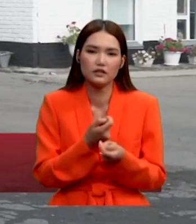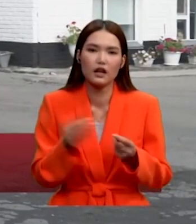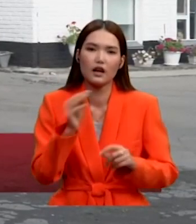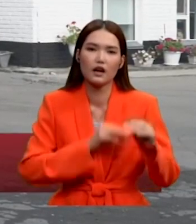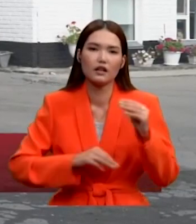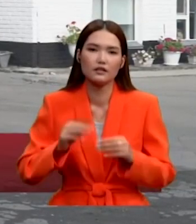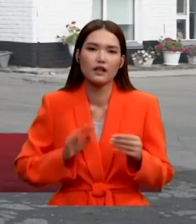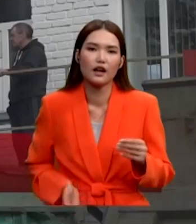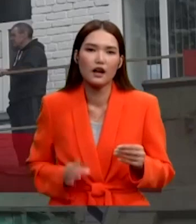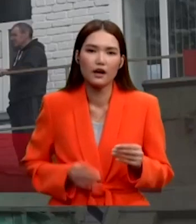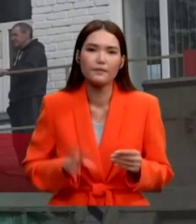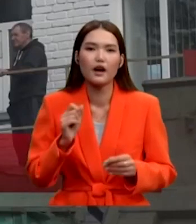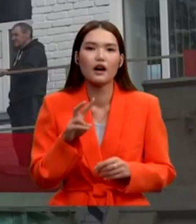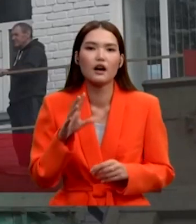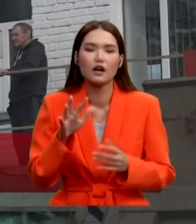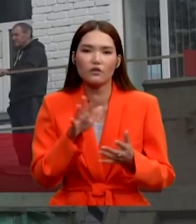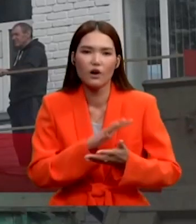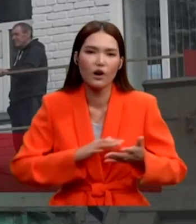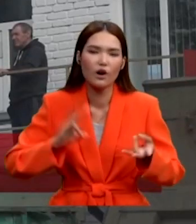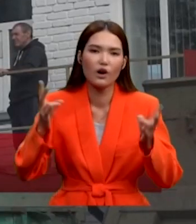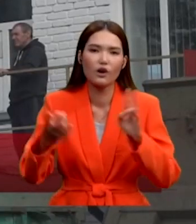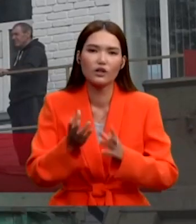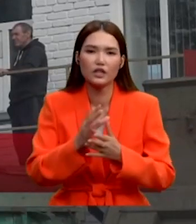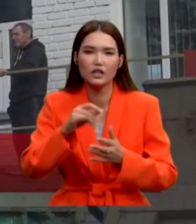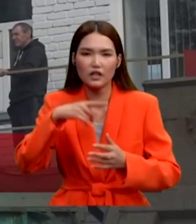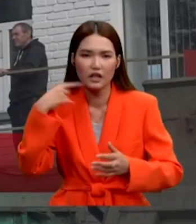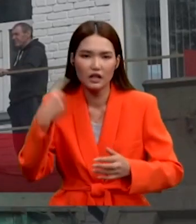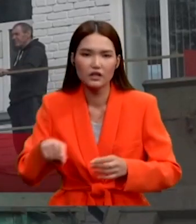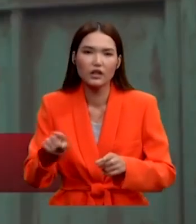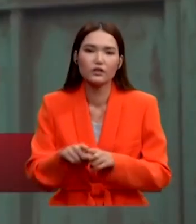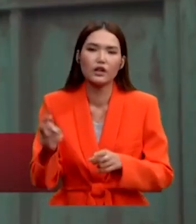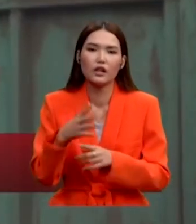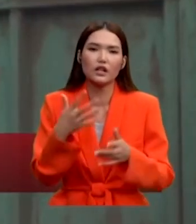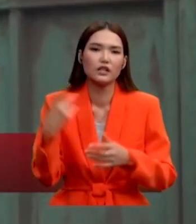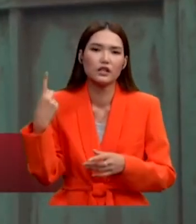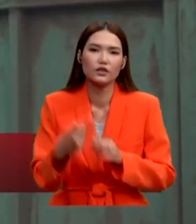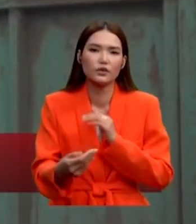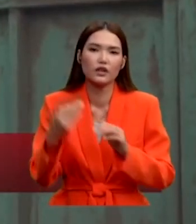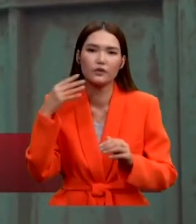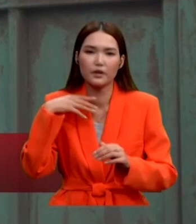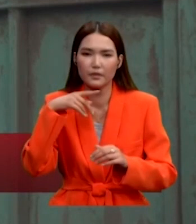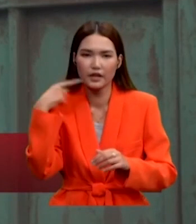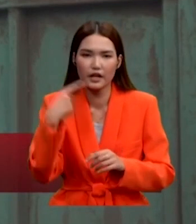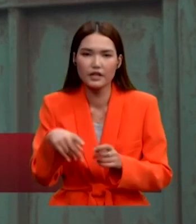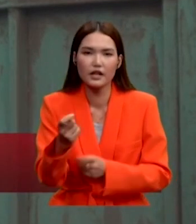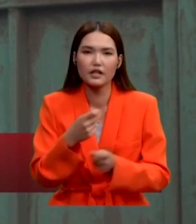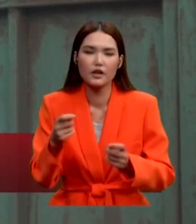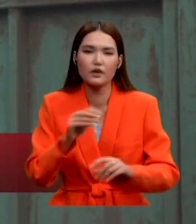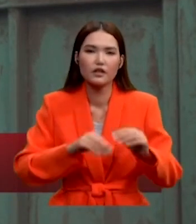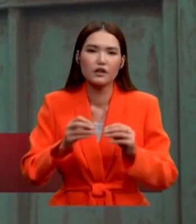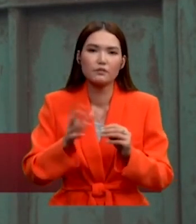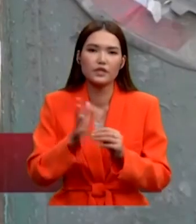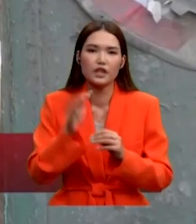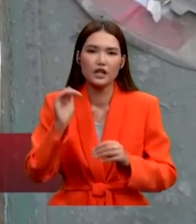наблюдается паника и ажиотаж. Этим пользуются и российские трейдеры. Если неделю назад цена российского зерна составляла 15